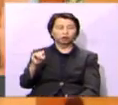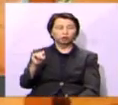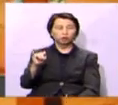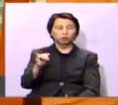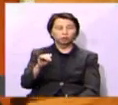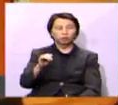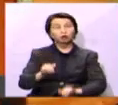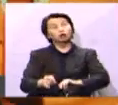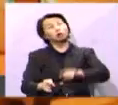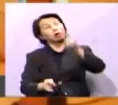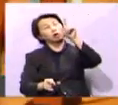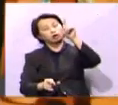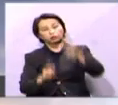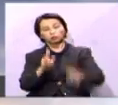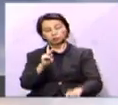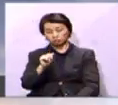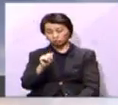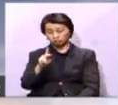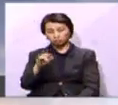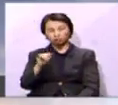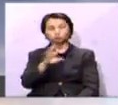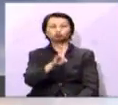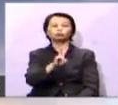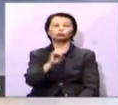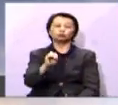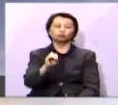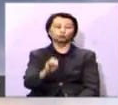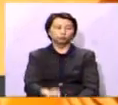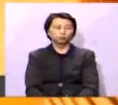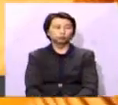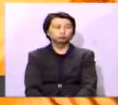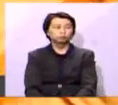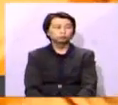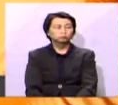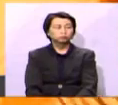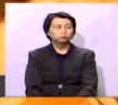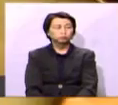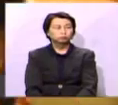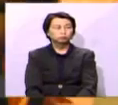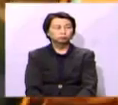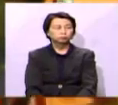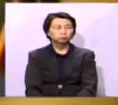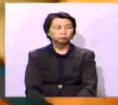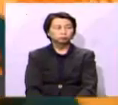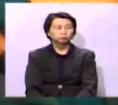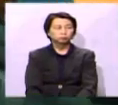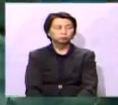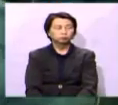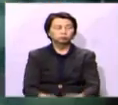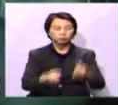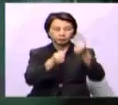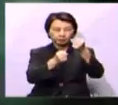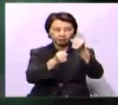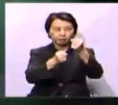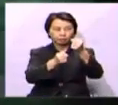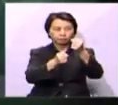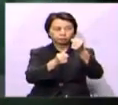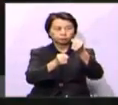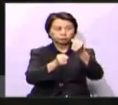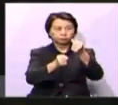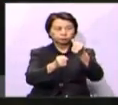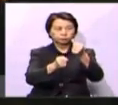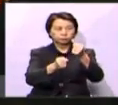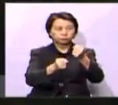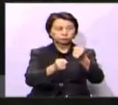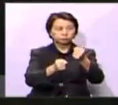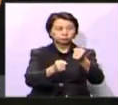repelling. Okay. Repelling ini lebih dalam ketinggian lebih kurang 70 kaki. So, nanti abang kena pegang tali yang hitam ini. Saya akan pakai finger of egg abang. Okay.